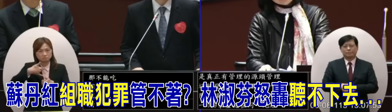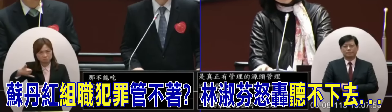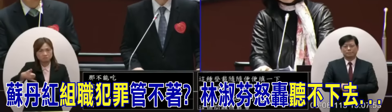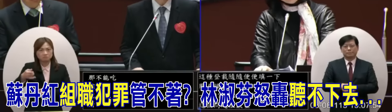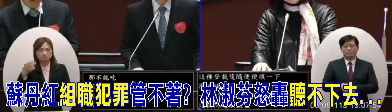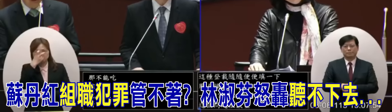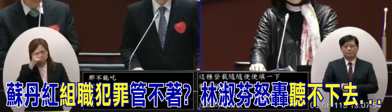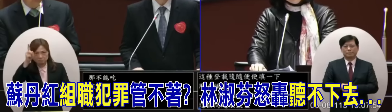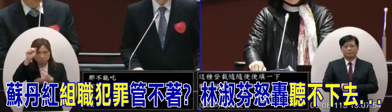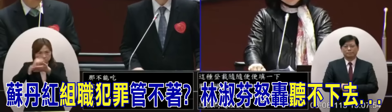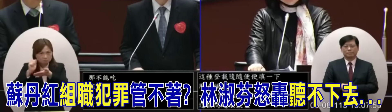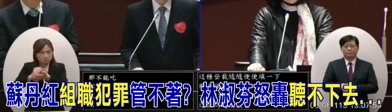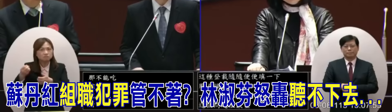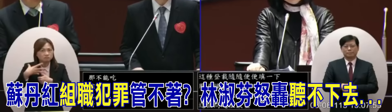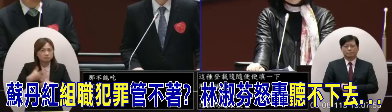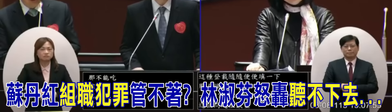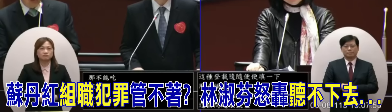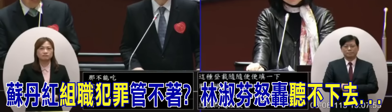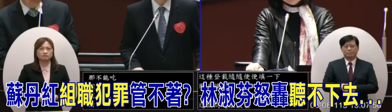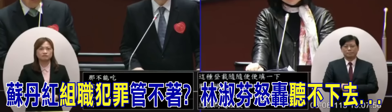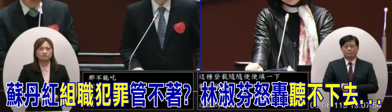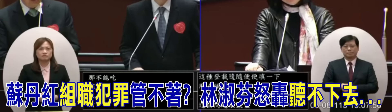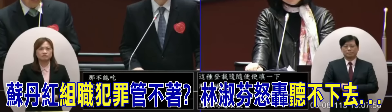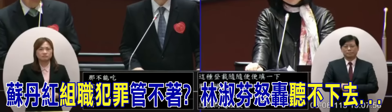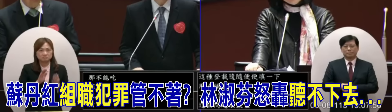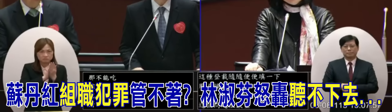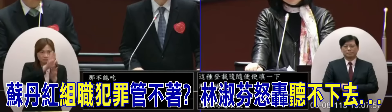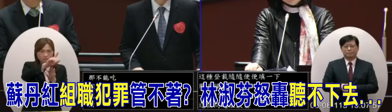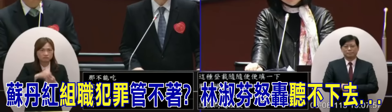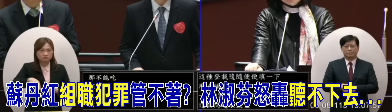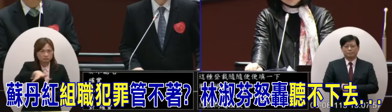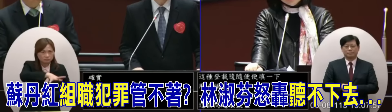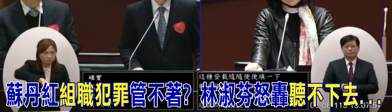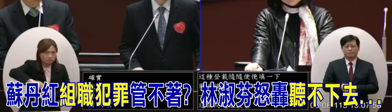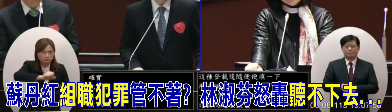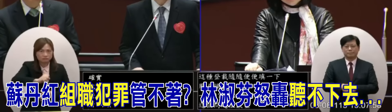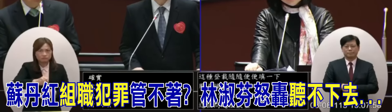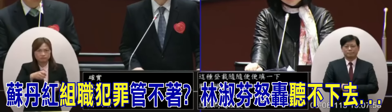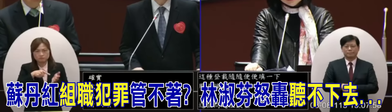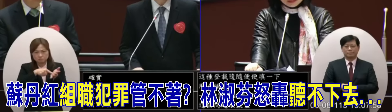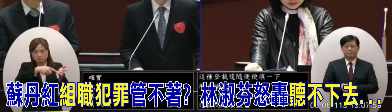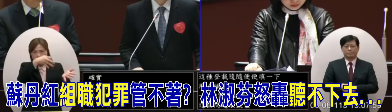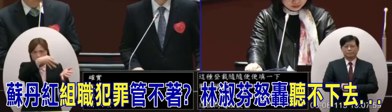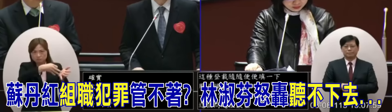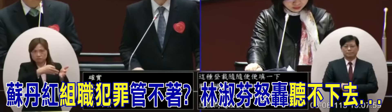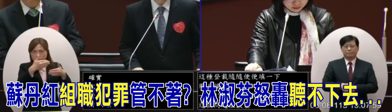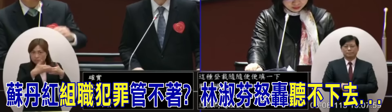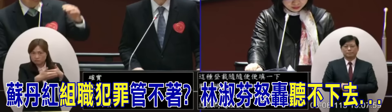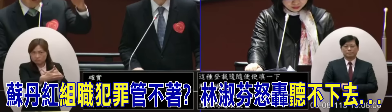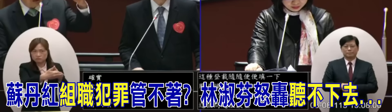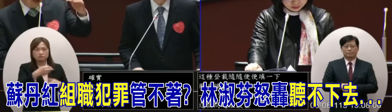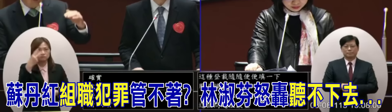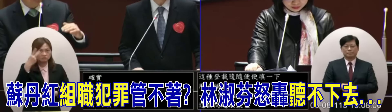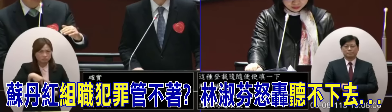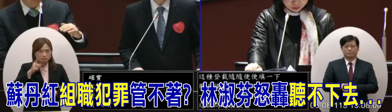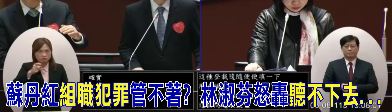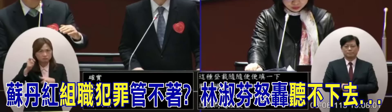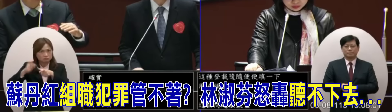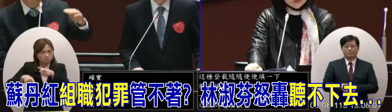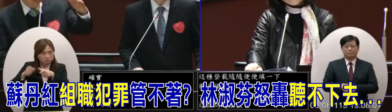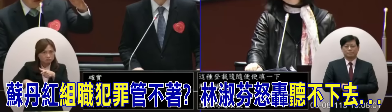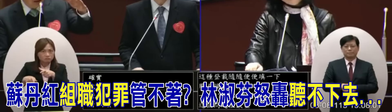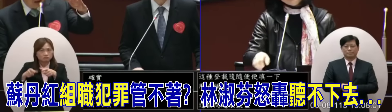够查到这样的情况。我想未来我们在整个登记的这个过程，还有呢这个厂商